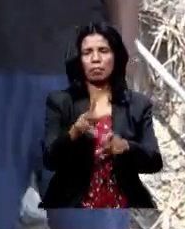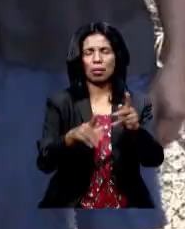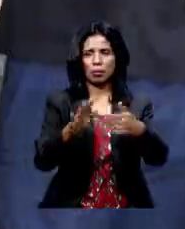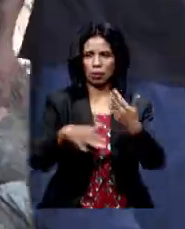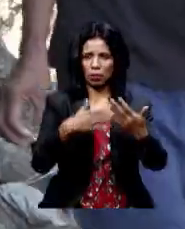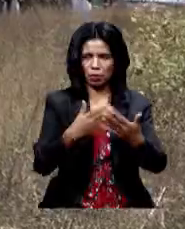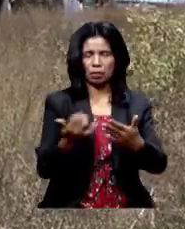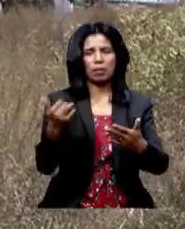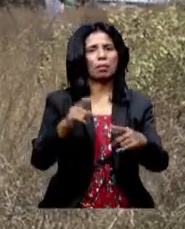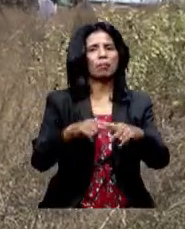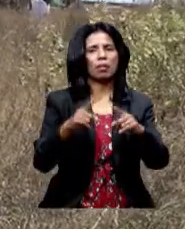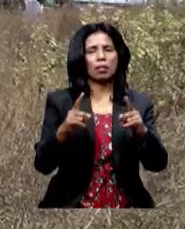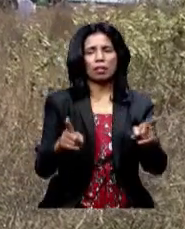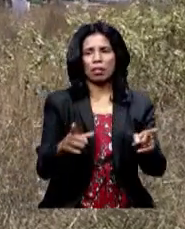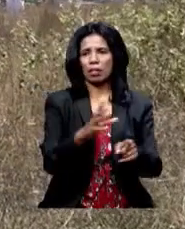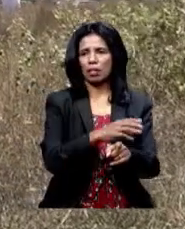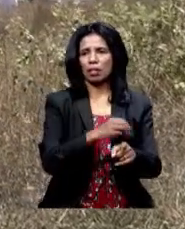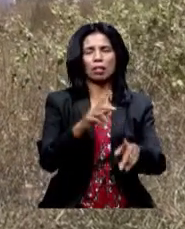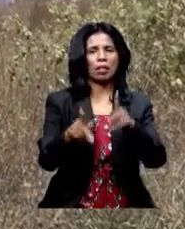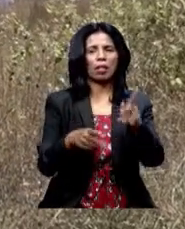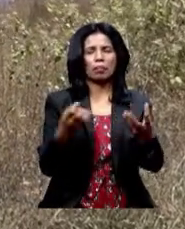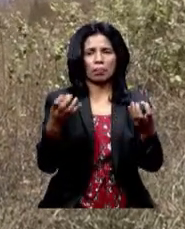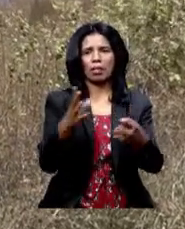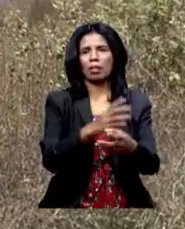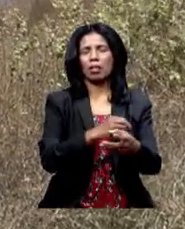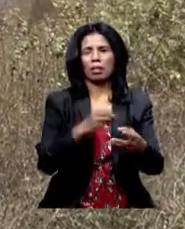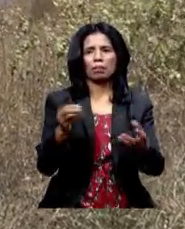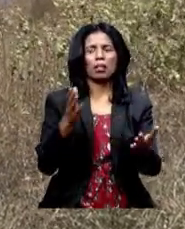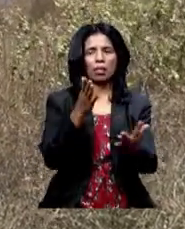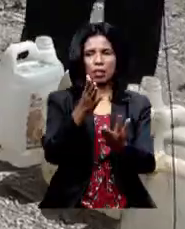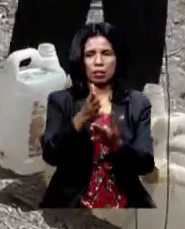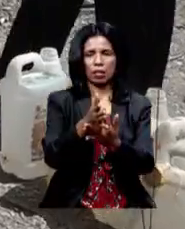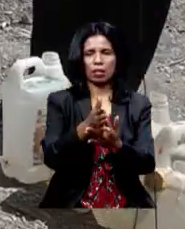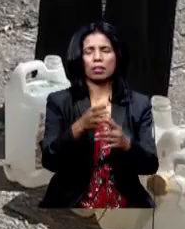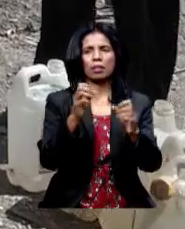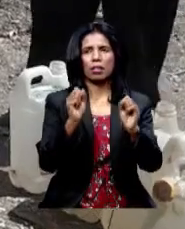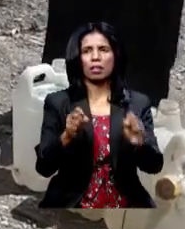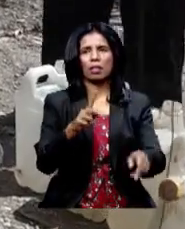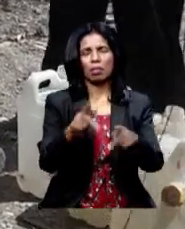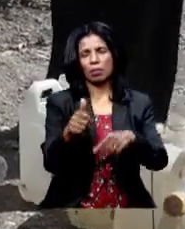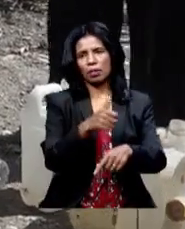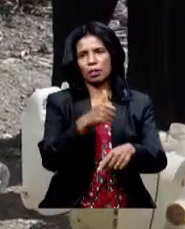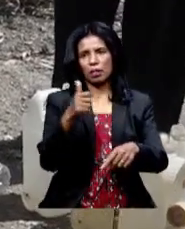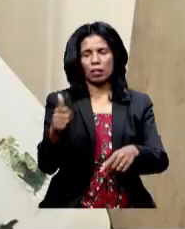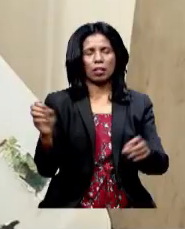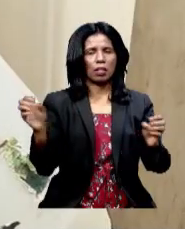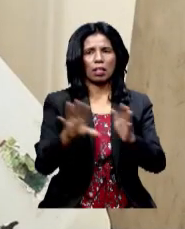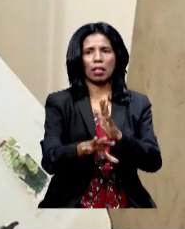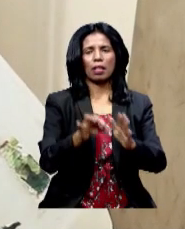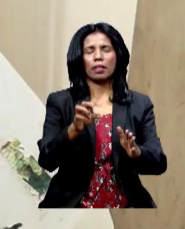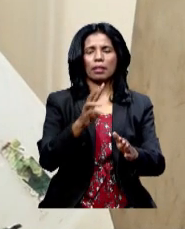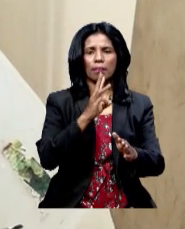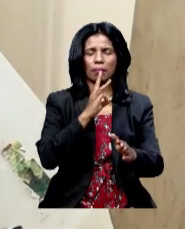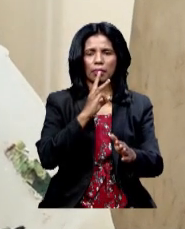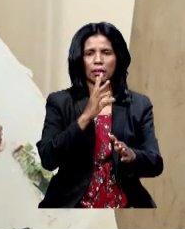sira mai be infelizmente komunidade balundet makasesu nune komunidade sira balun nebela hetan